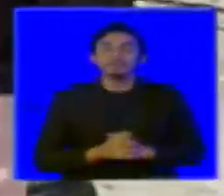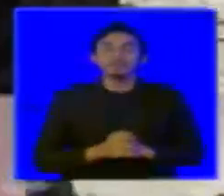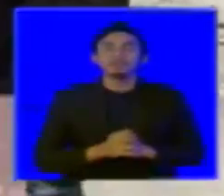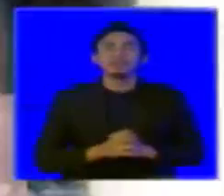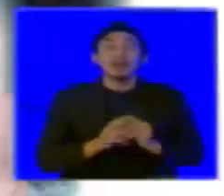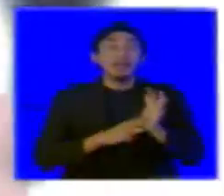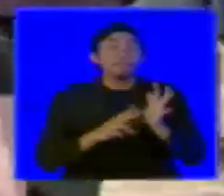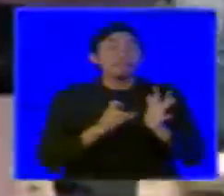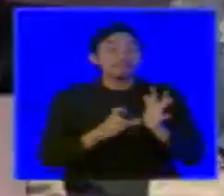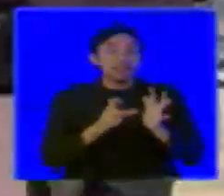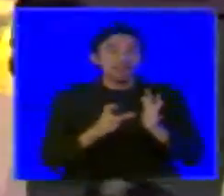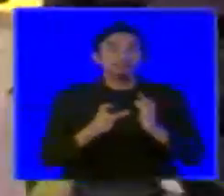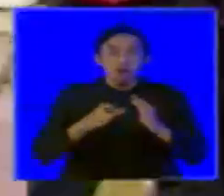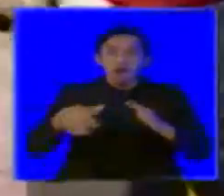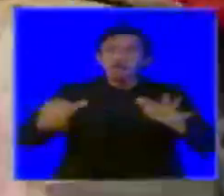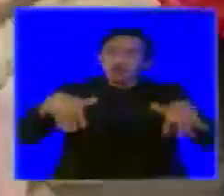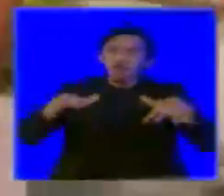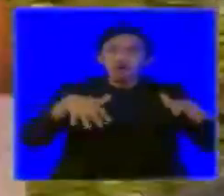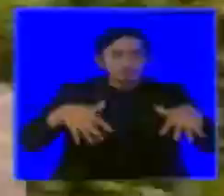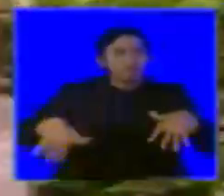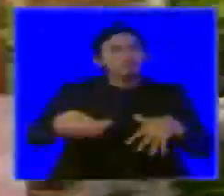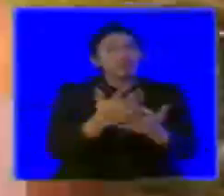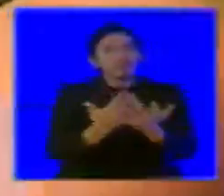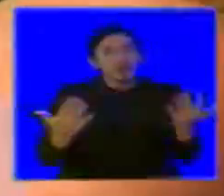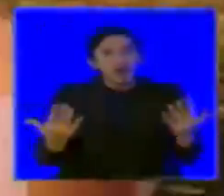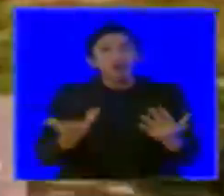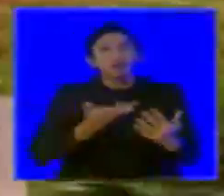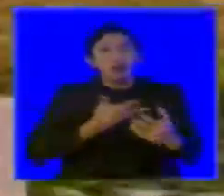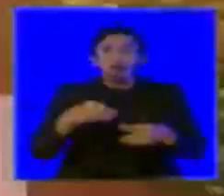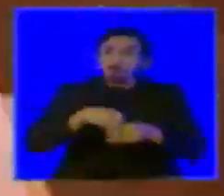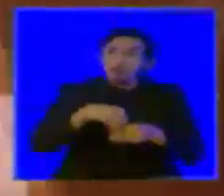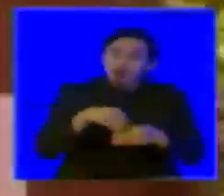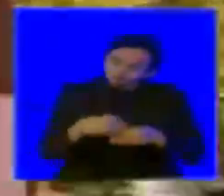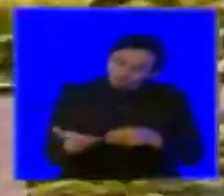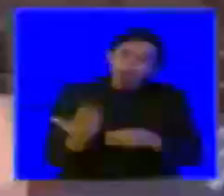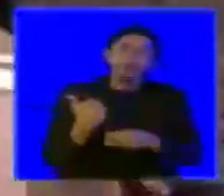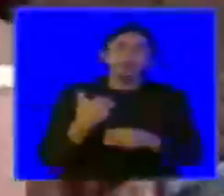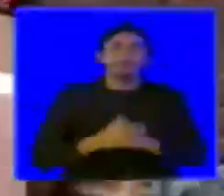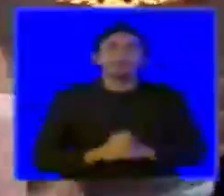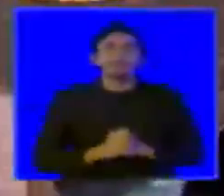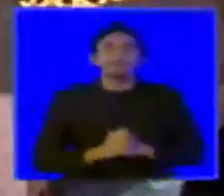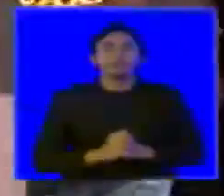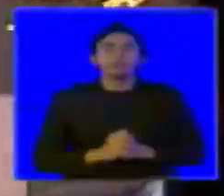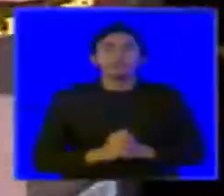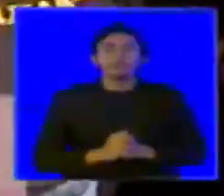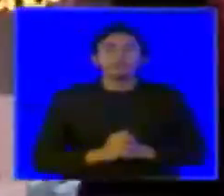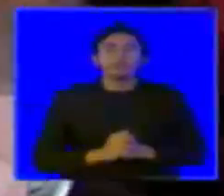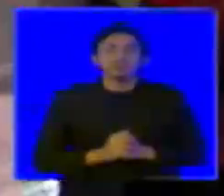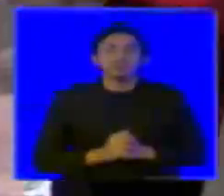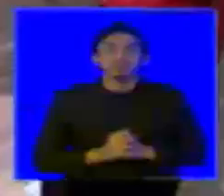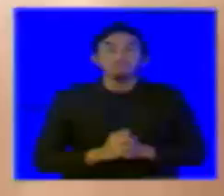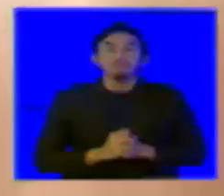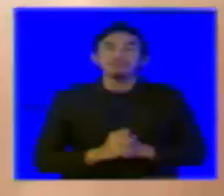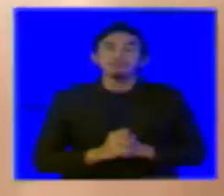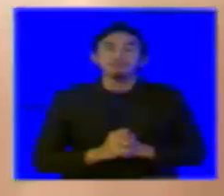pemirsa di rumah agar bisa ikut berdonasi untuk melawan penyebaran virus corona. Tim Liputan iNews melaporkan.